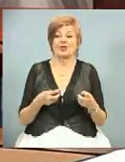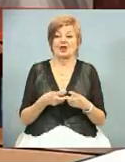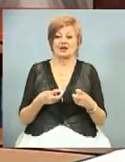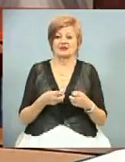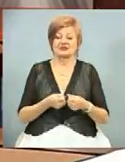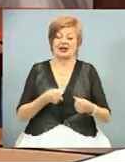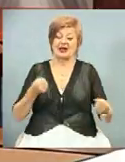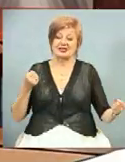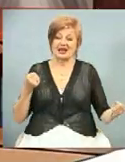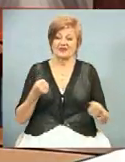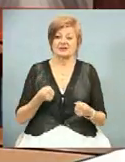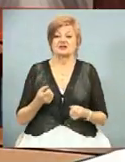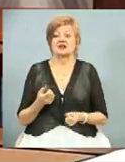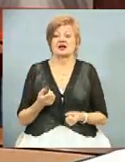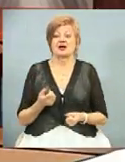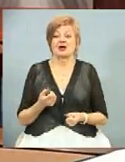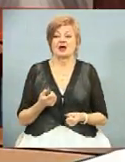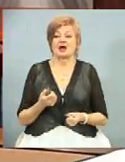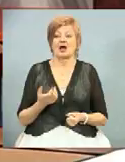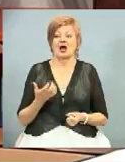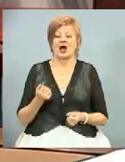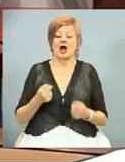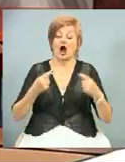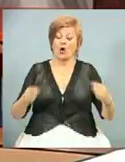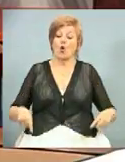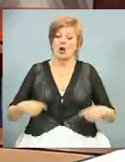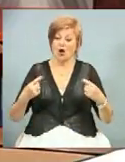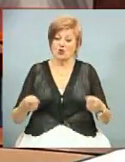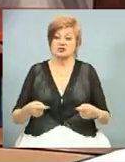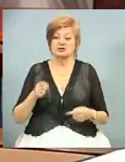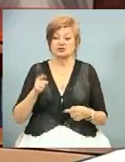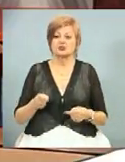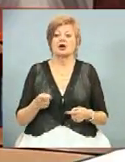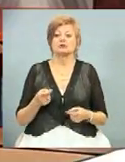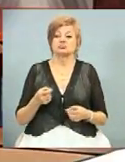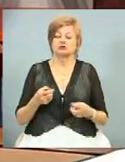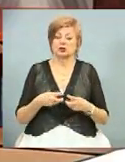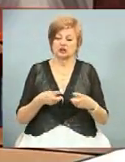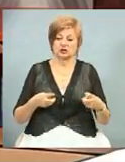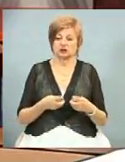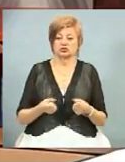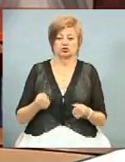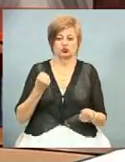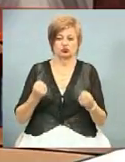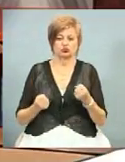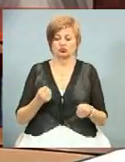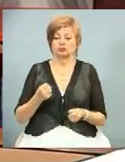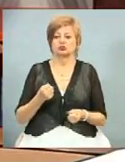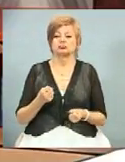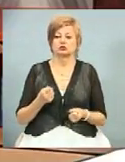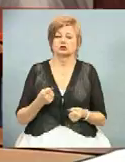вона розтягується. А колеса, там дуже-дуже багато колес, і